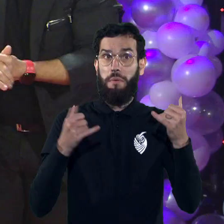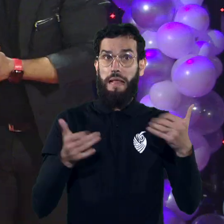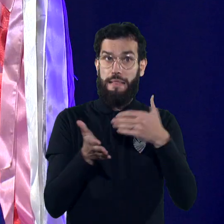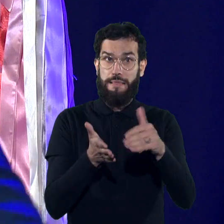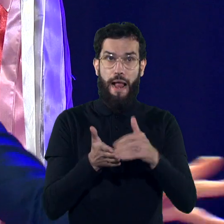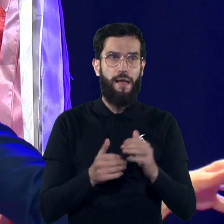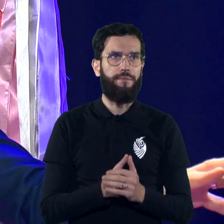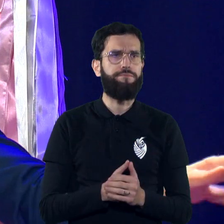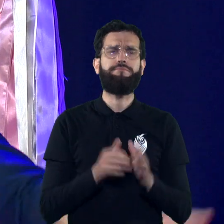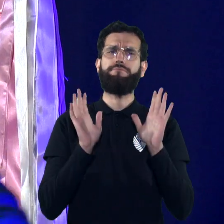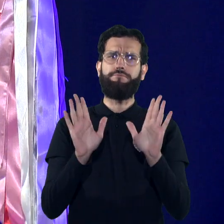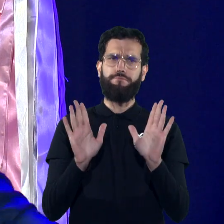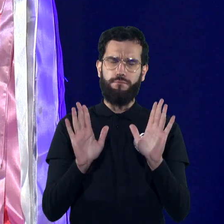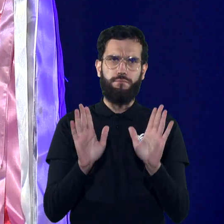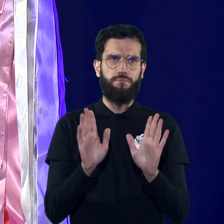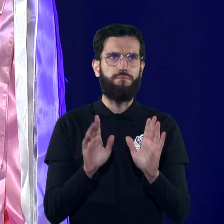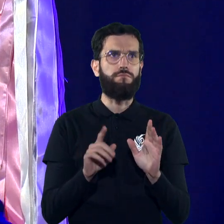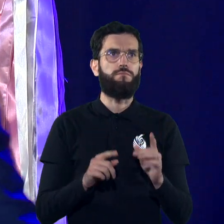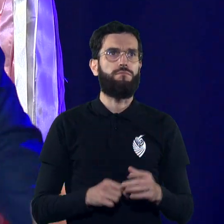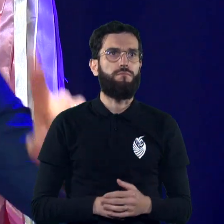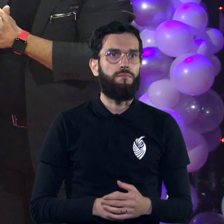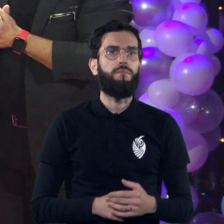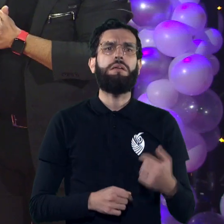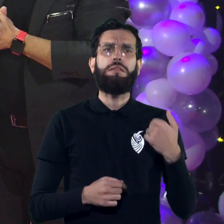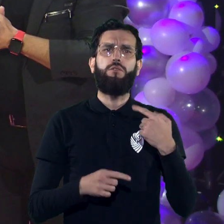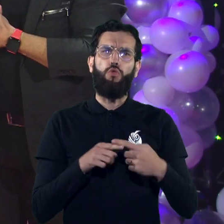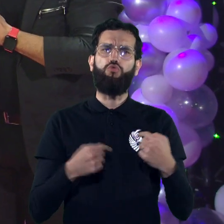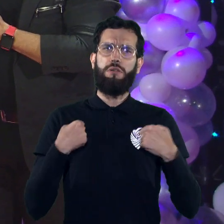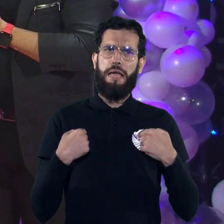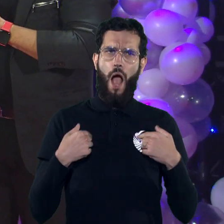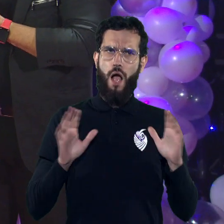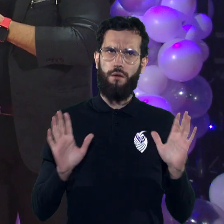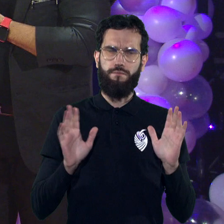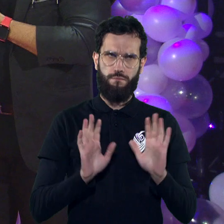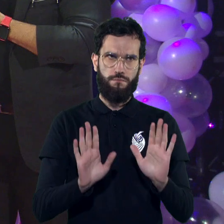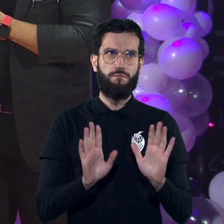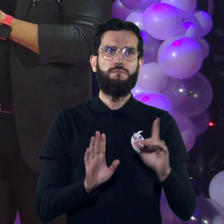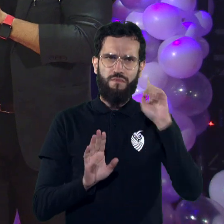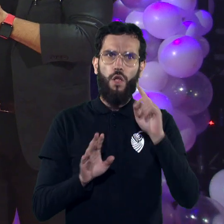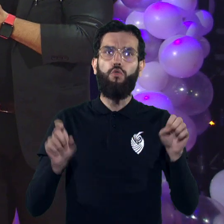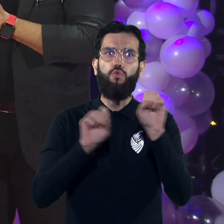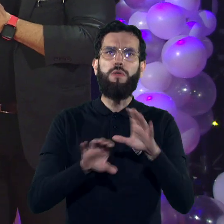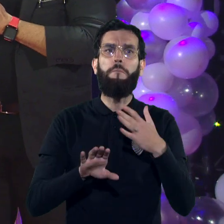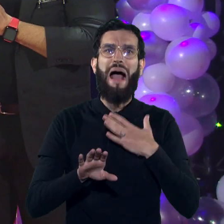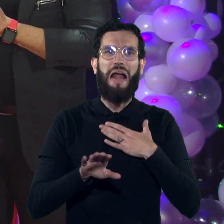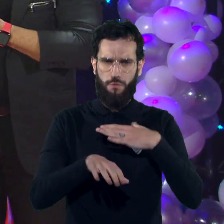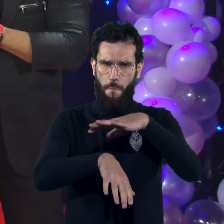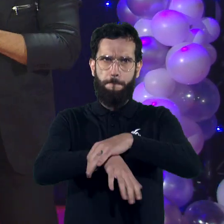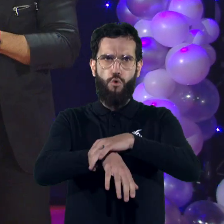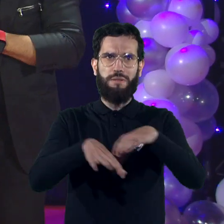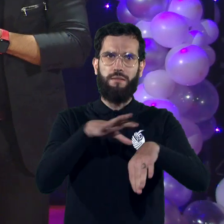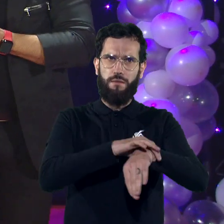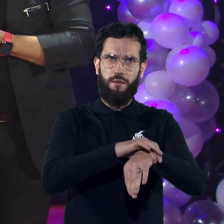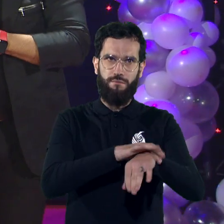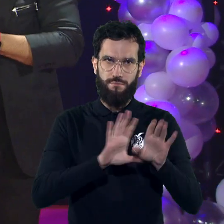ďalej. Vieš čo, trošku si modro spínavý. Ja mám teraz taký nápad, lebo kúzelníci veľmi radi používajú puta. Áno, Houdin